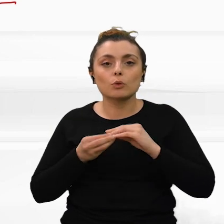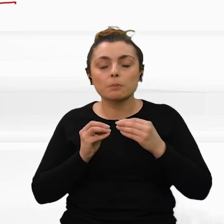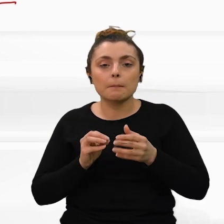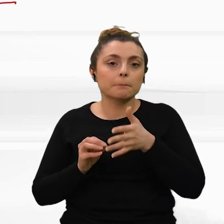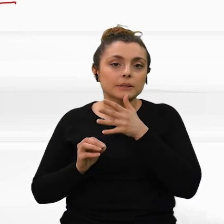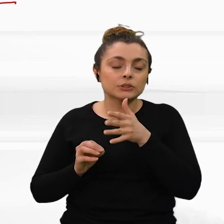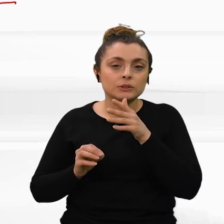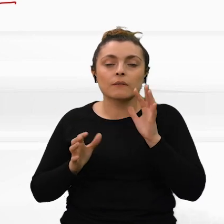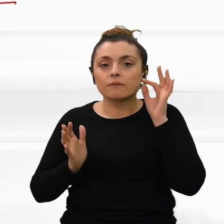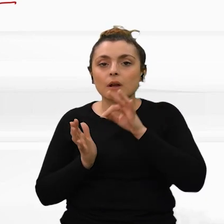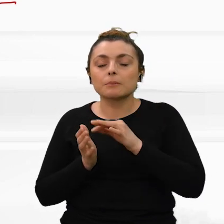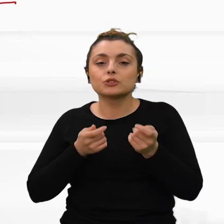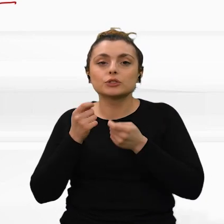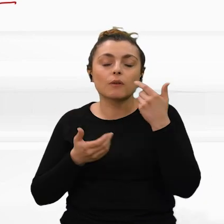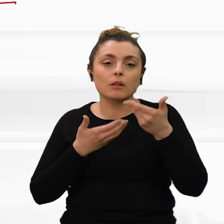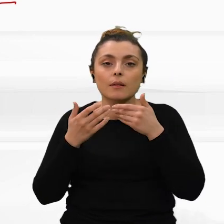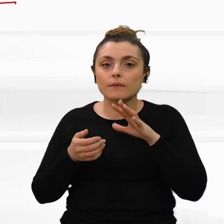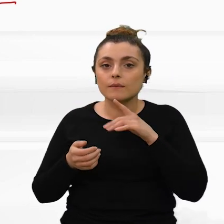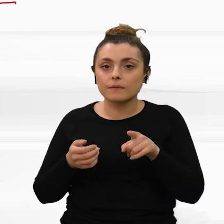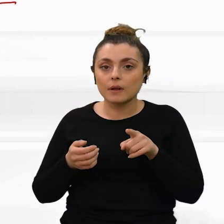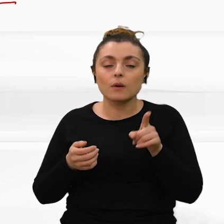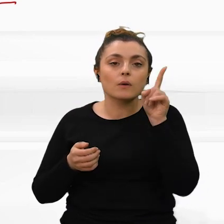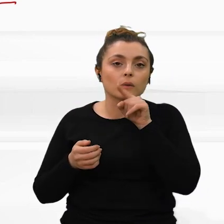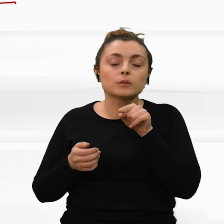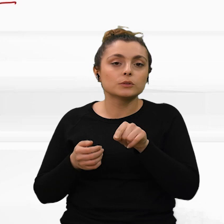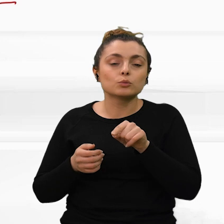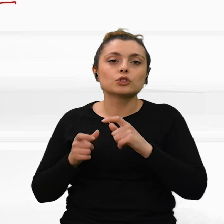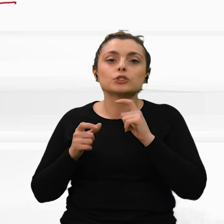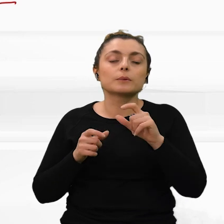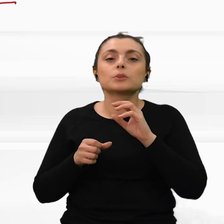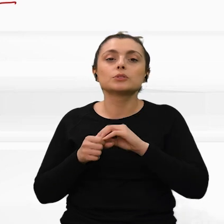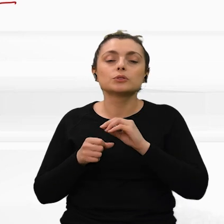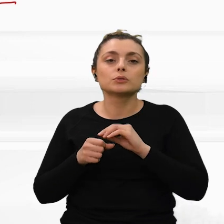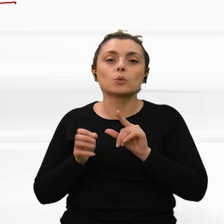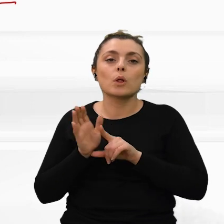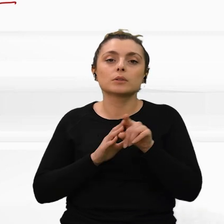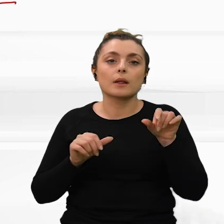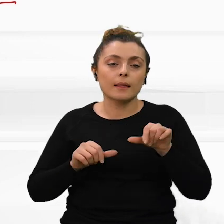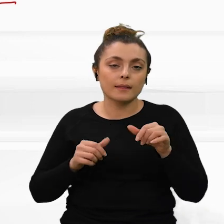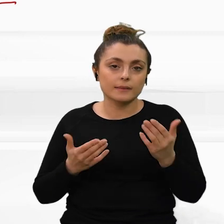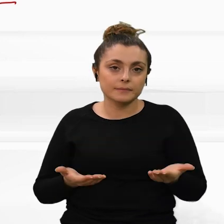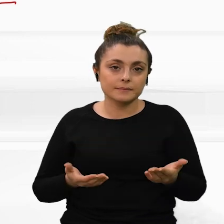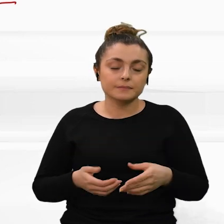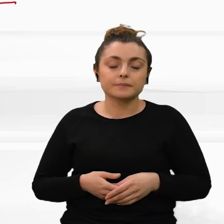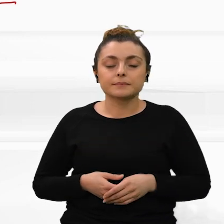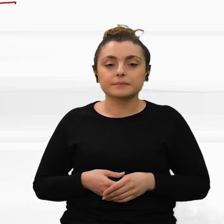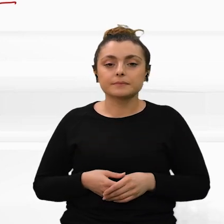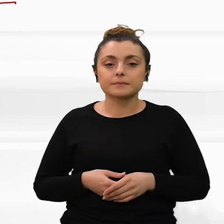problem bilincine varması işlemi vurgulanmaktadır Dolayısıyla bu seçeneği de ulaşamıyoruz